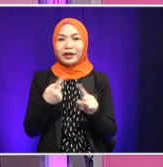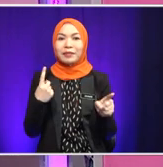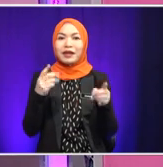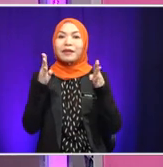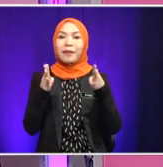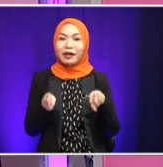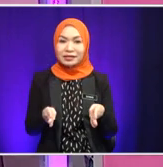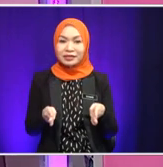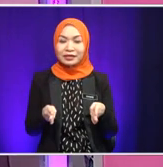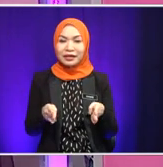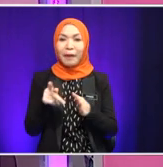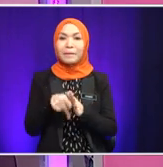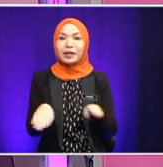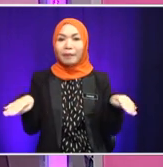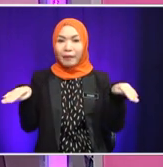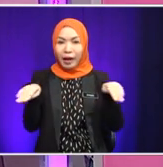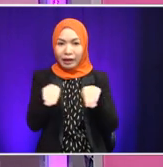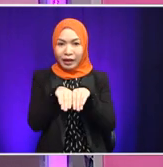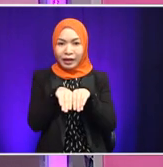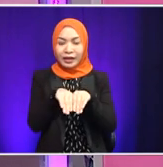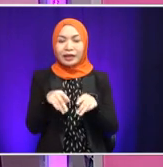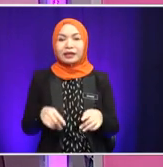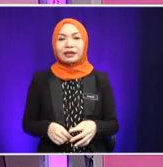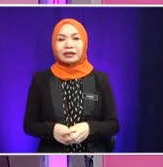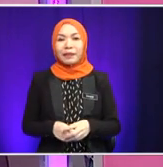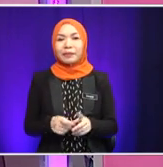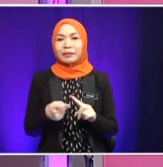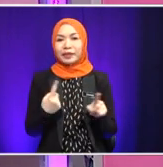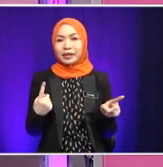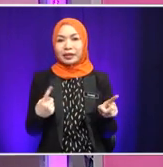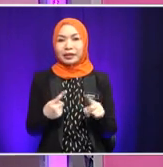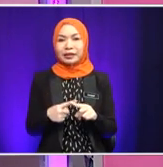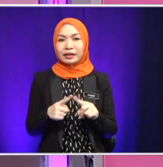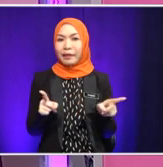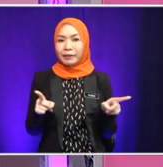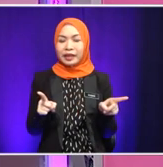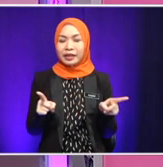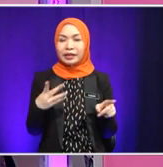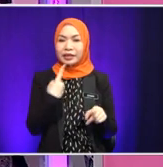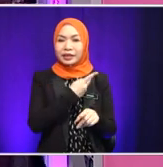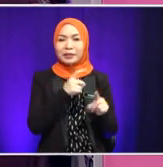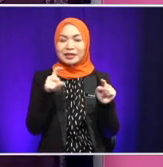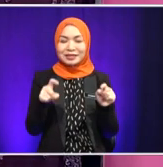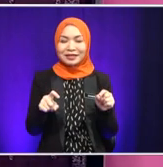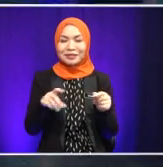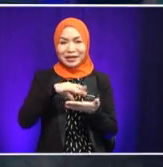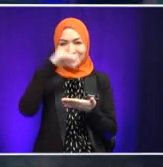tidak diambil berat ini akan menyebabkan huru-hara dalam negara